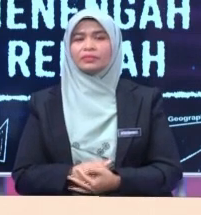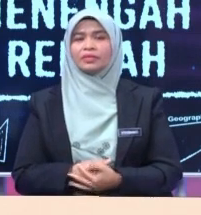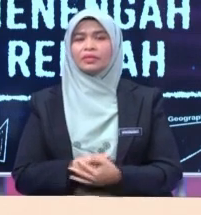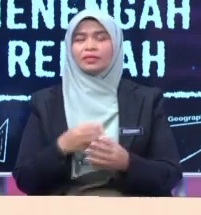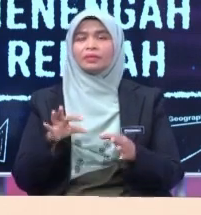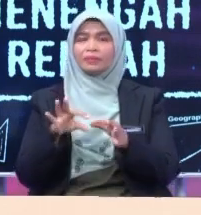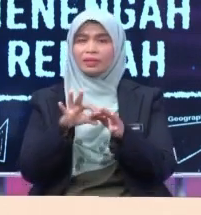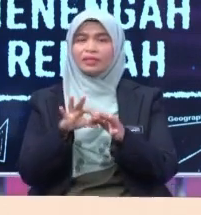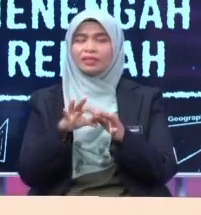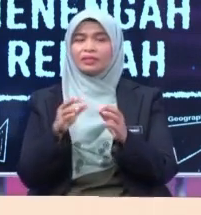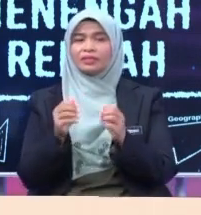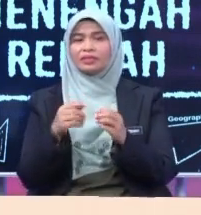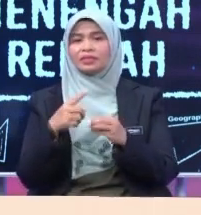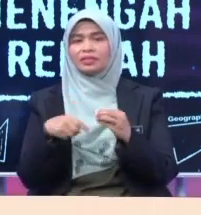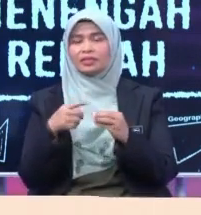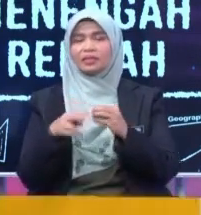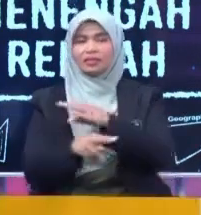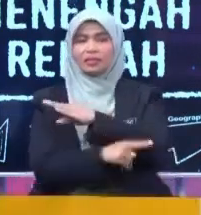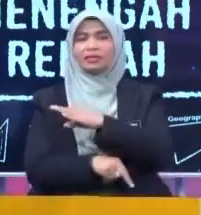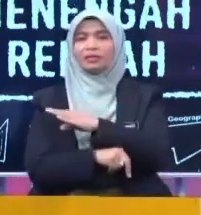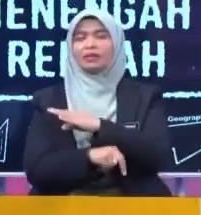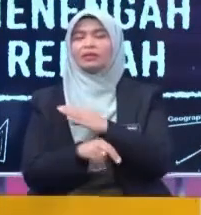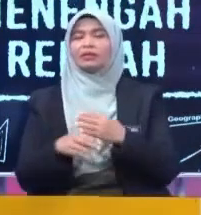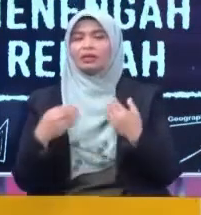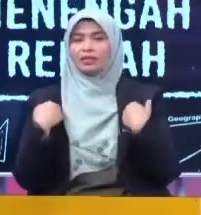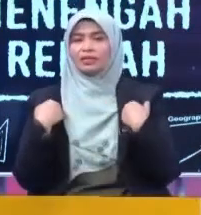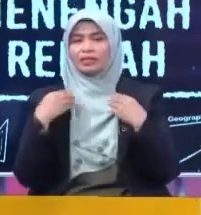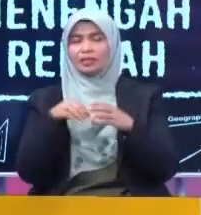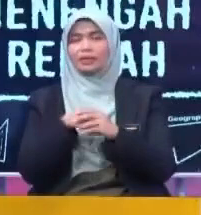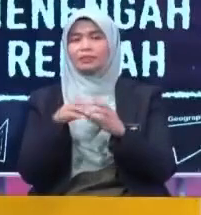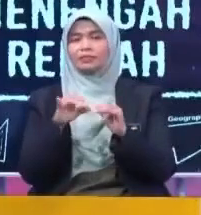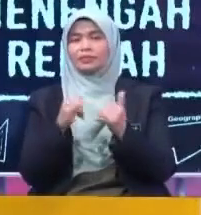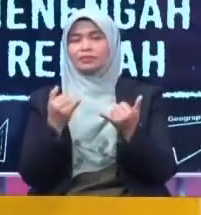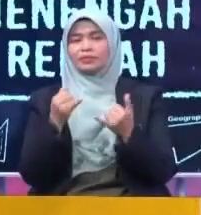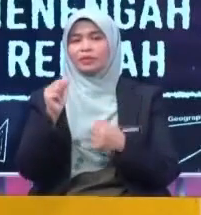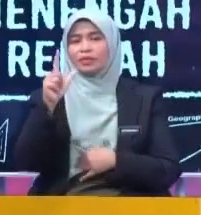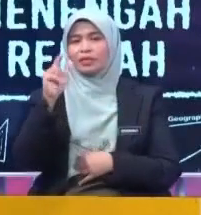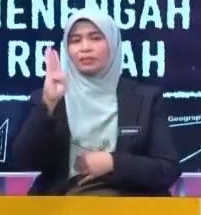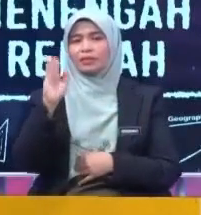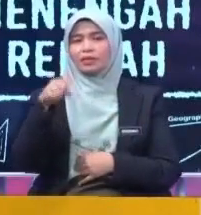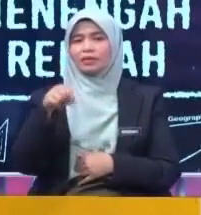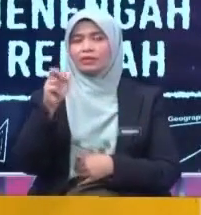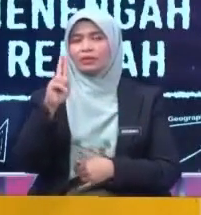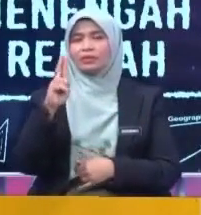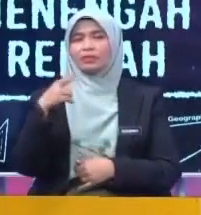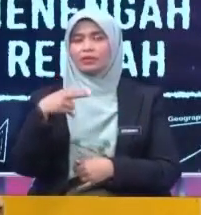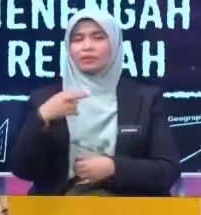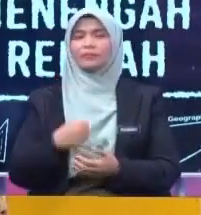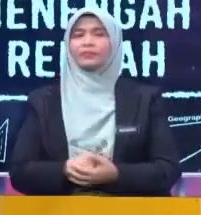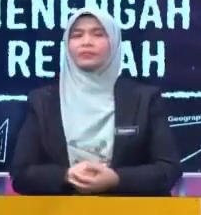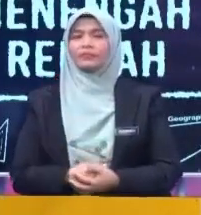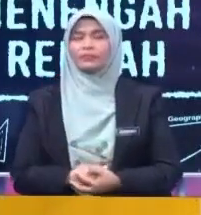berkaitan dengan neraka ni juga Allah terangkan di dalam surah Al-Baqarah ayat 39, di mana Allah berfirman,